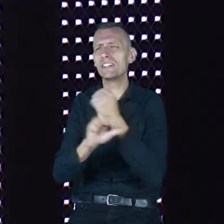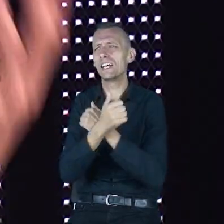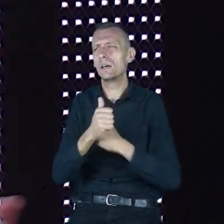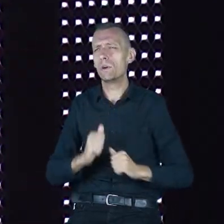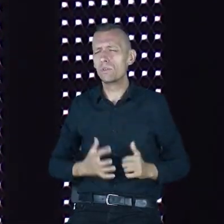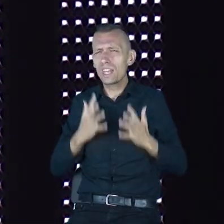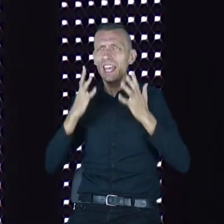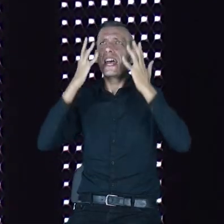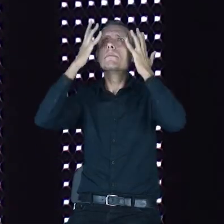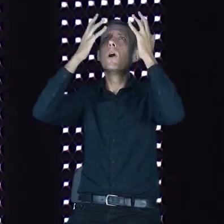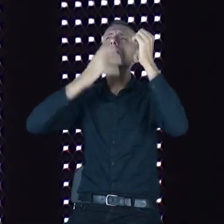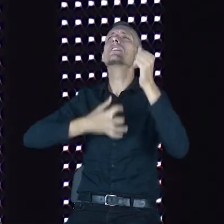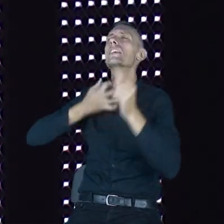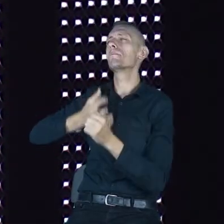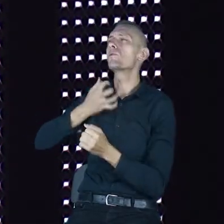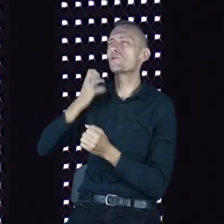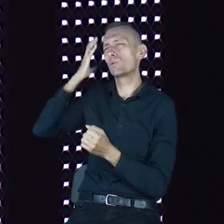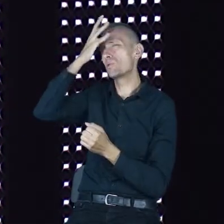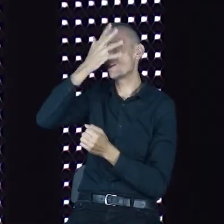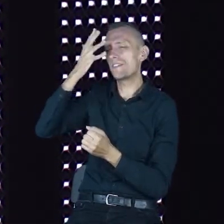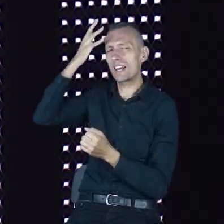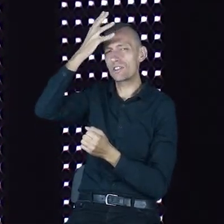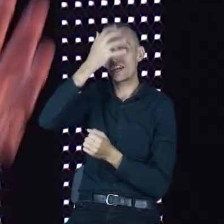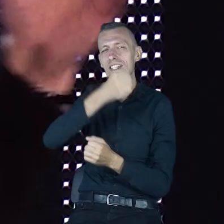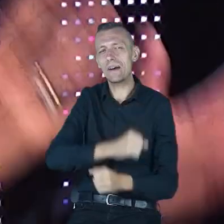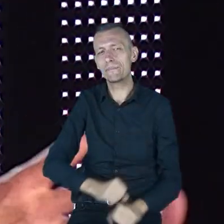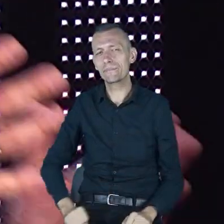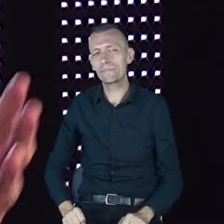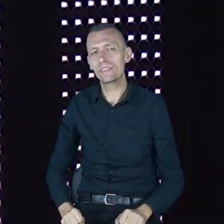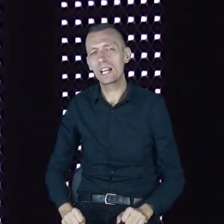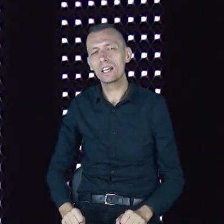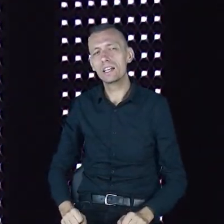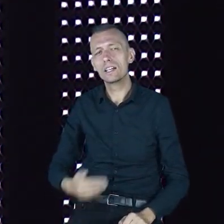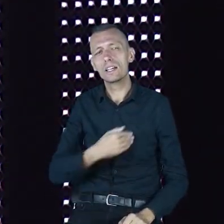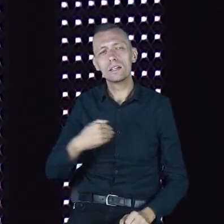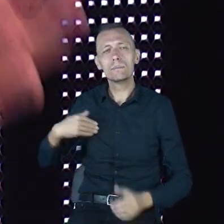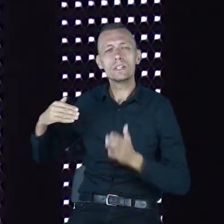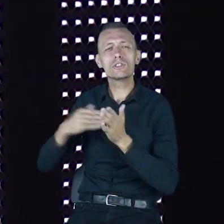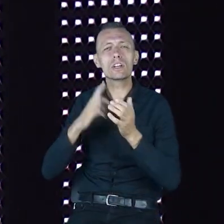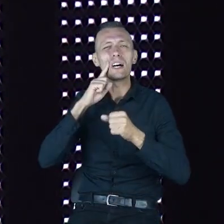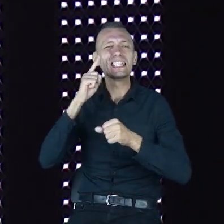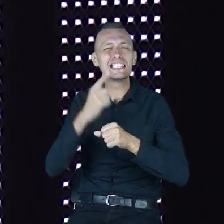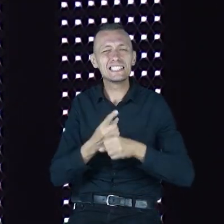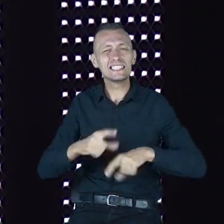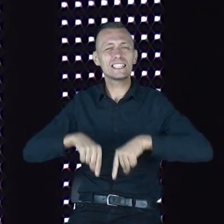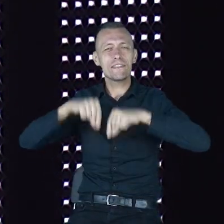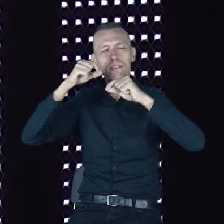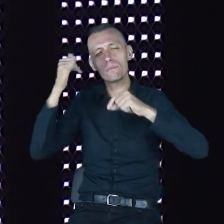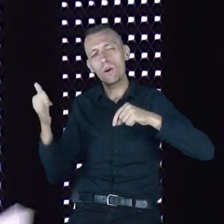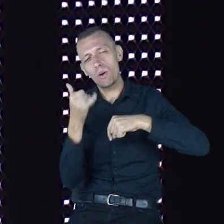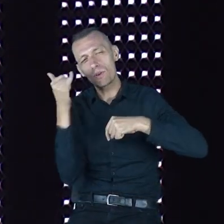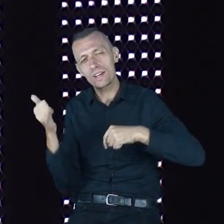odczucia, poczucia, wrażenia. To sprawia, że musimy podejmować decyzje, dokonywać wyborów. One są